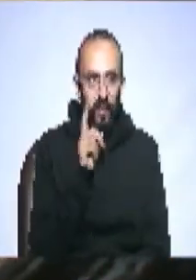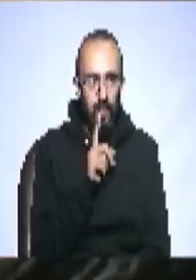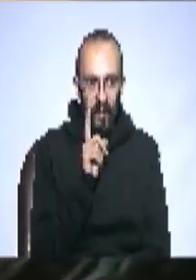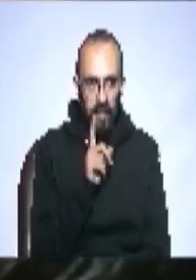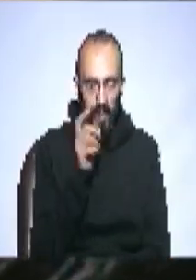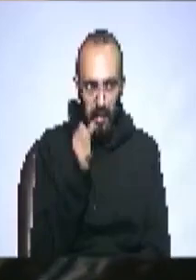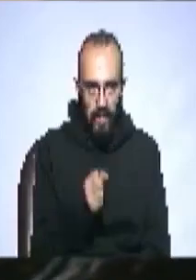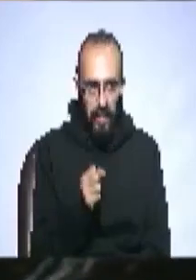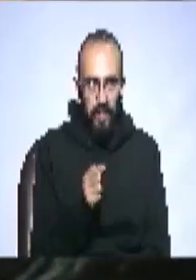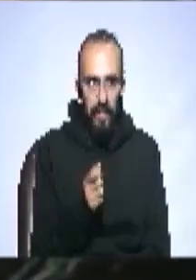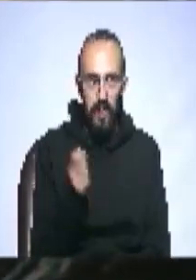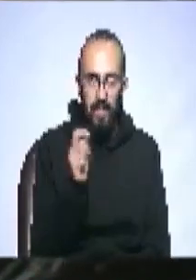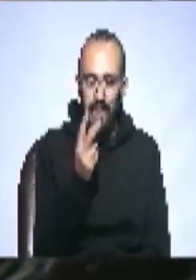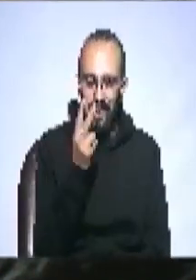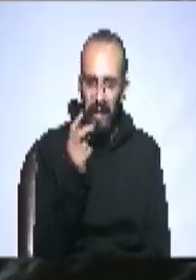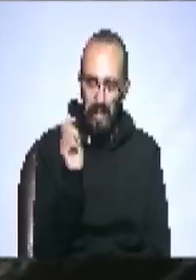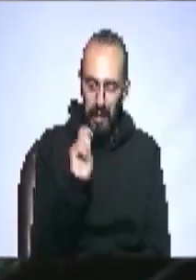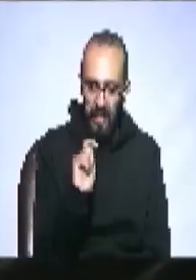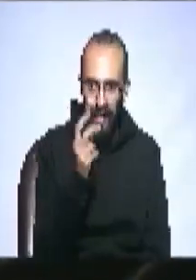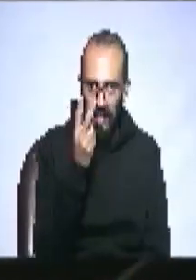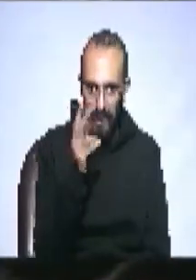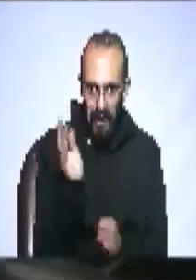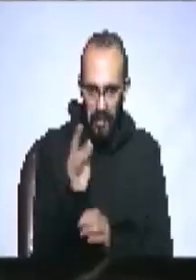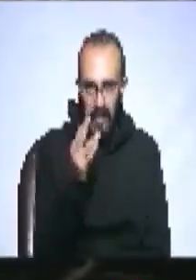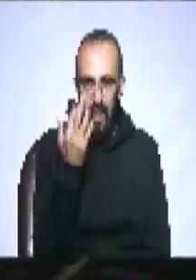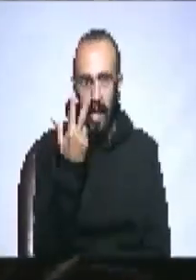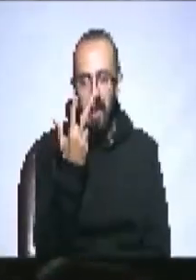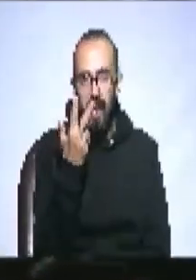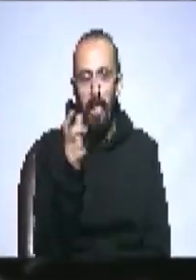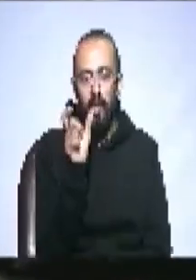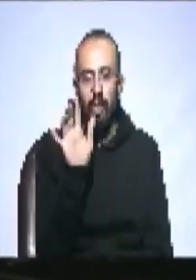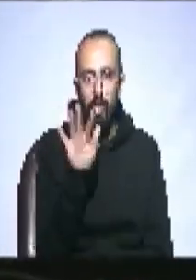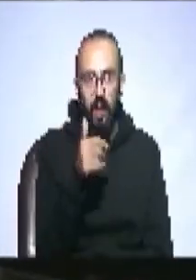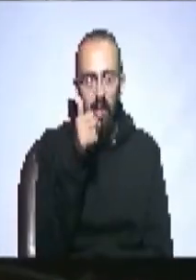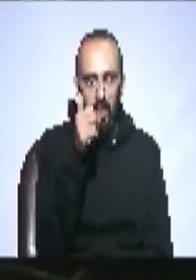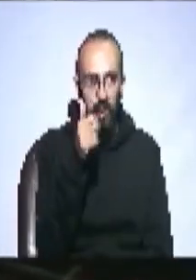فحطينا معلقتين دقيق وثلاث معالق نشا على مقدار